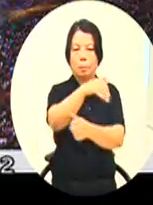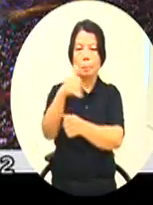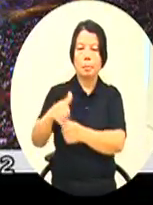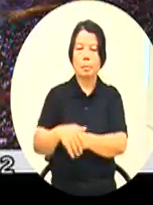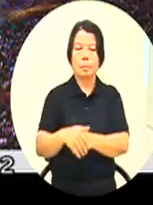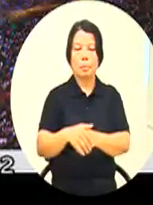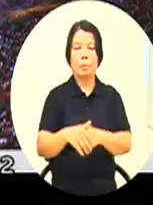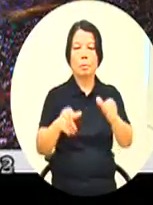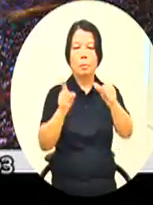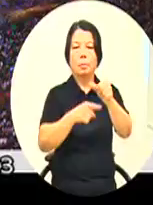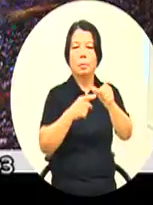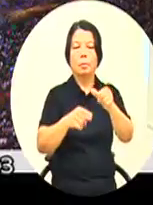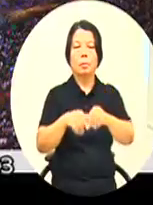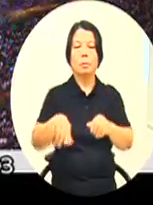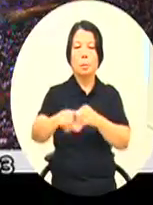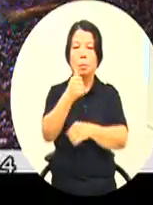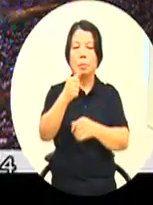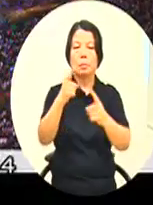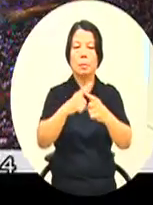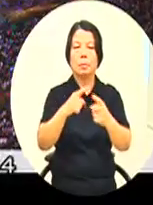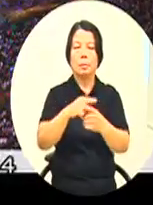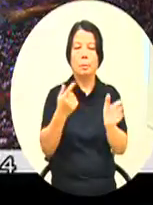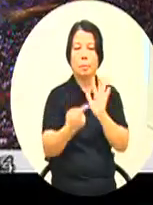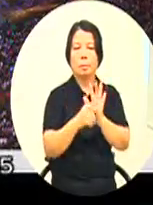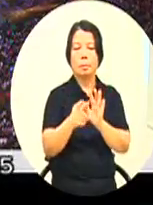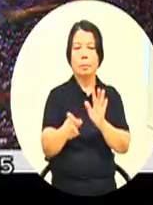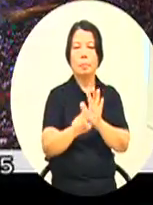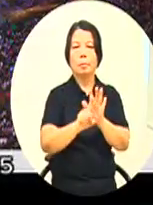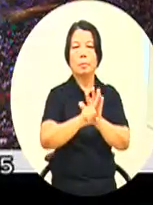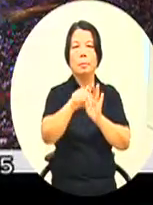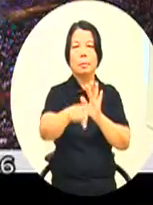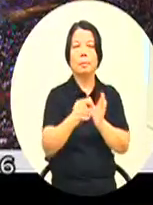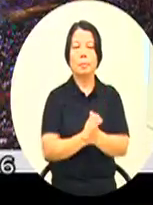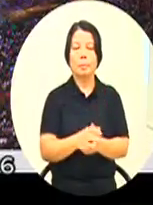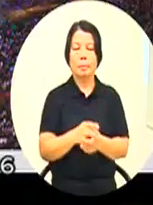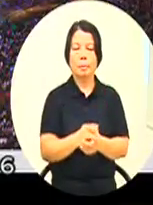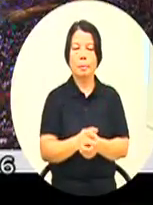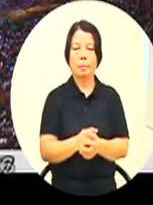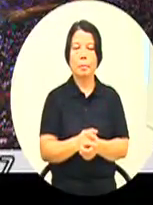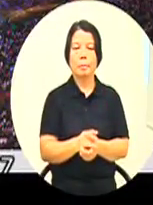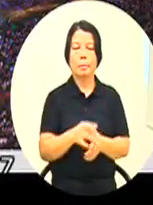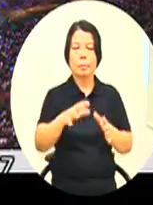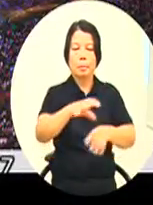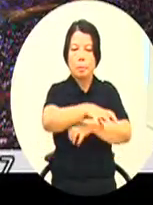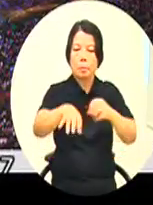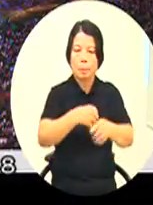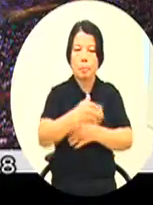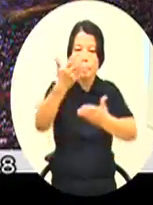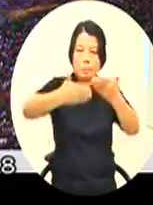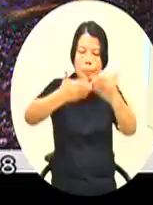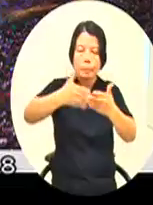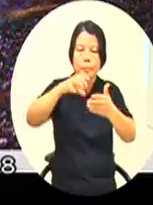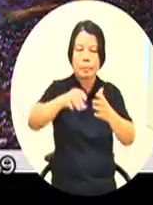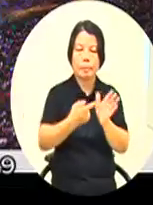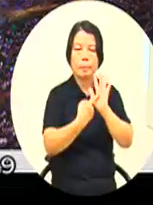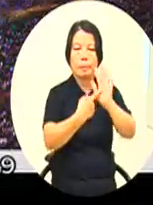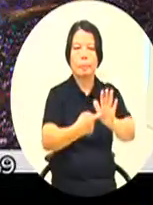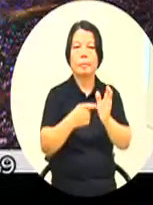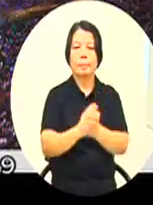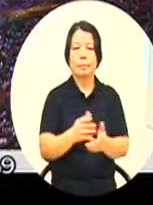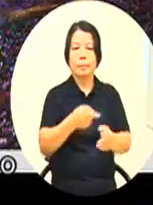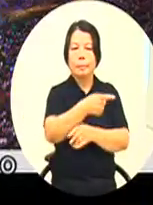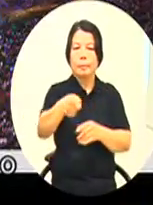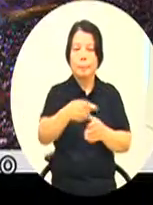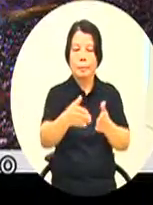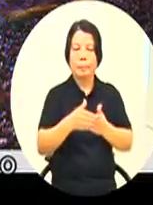的一个演出哦，所以我们希望在这样的一个环境剧场的呈现，能够让大家来认